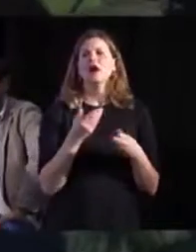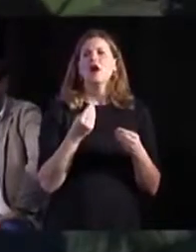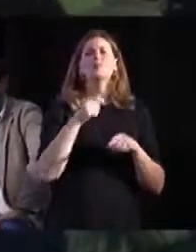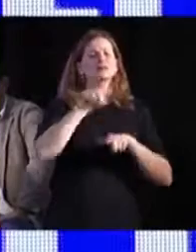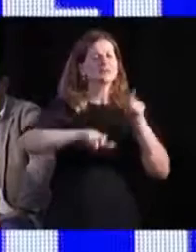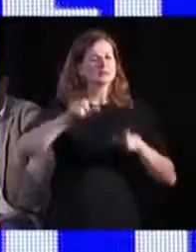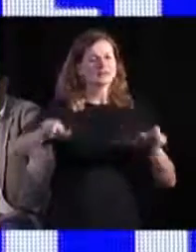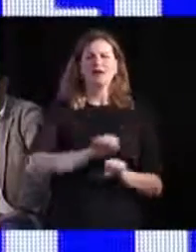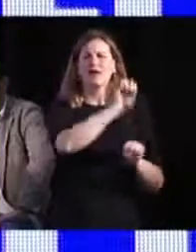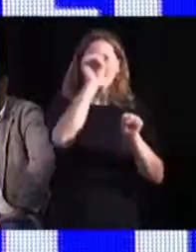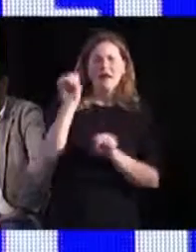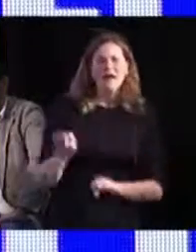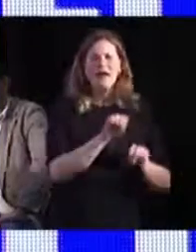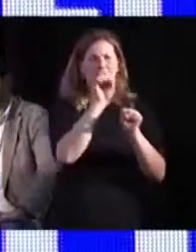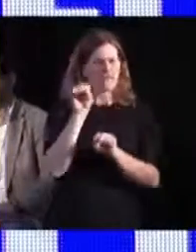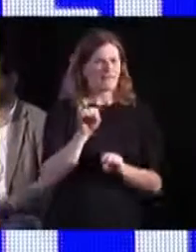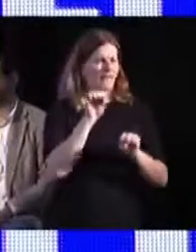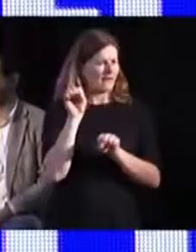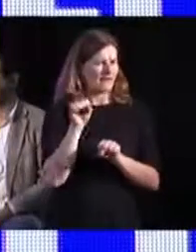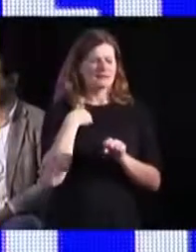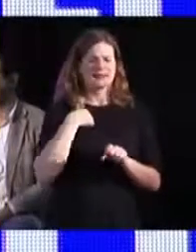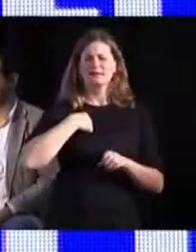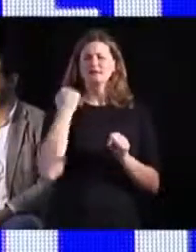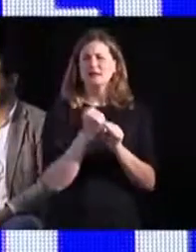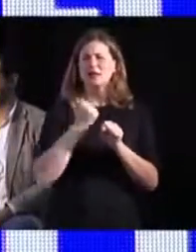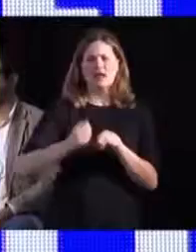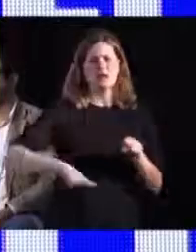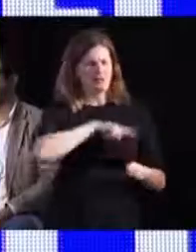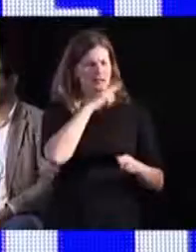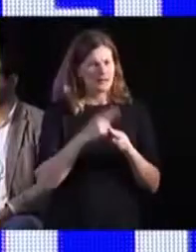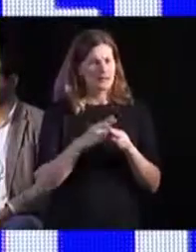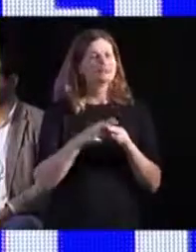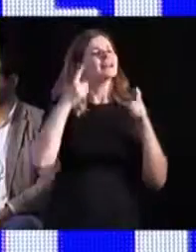i tanta gent que es deixa la seva vida i el seu temps defensant els drets de la gent.